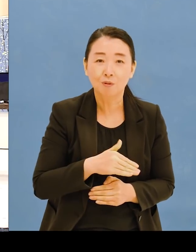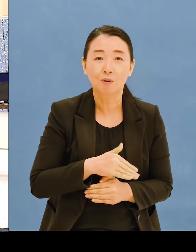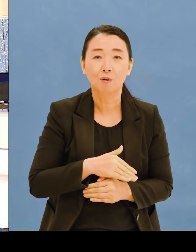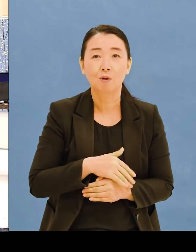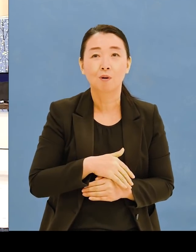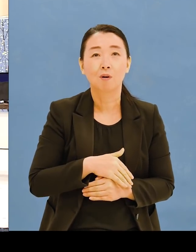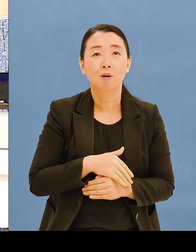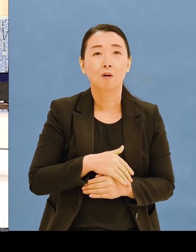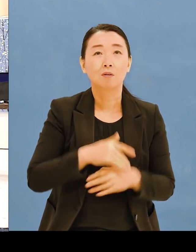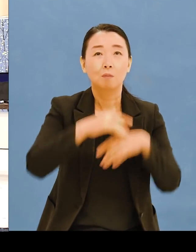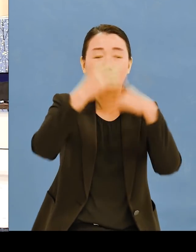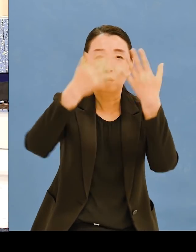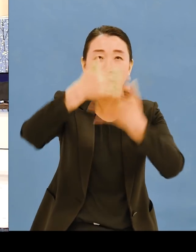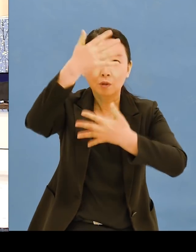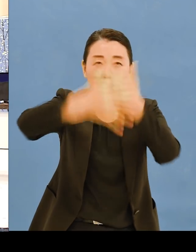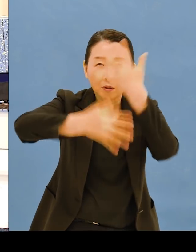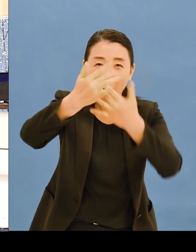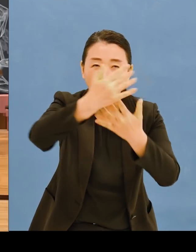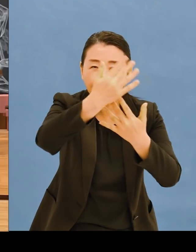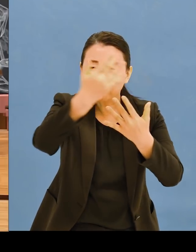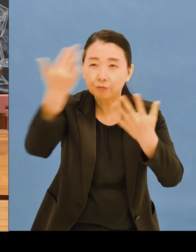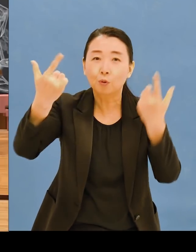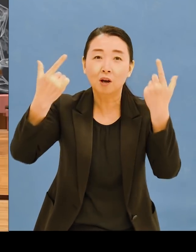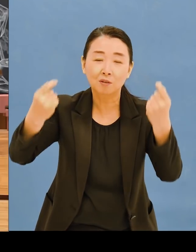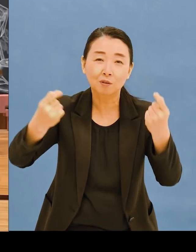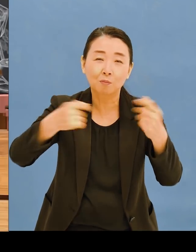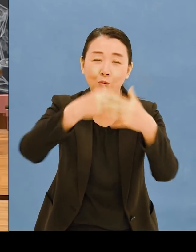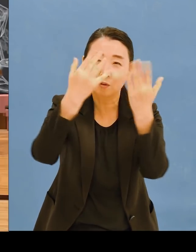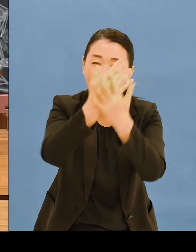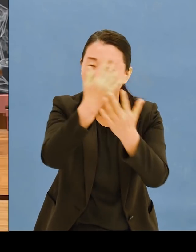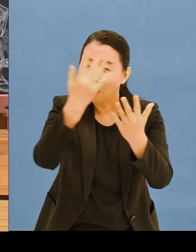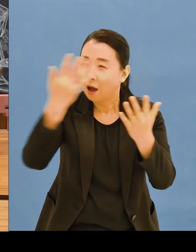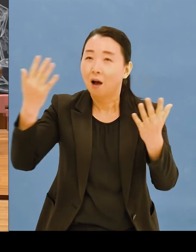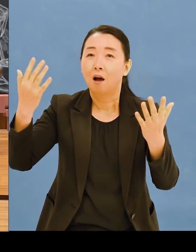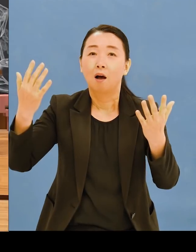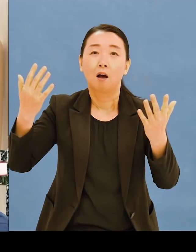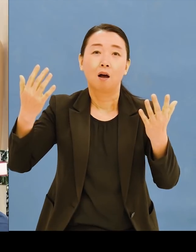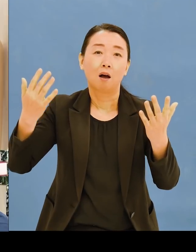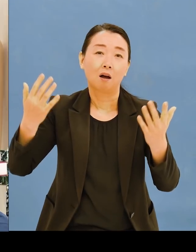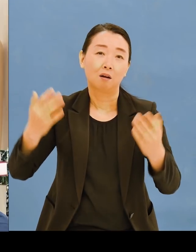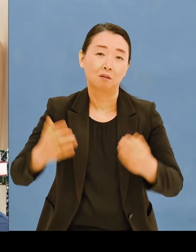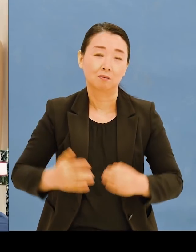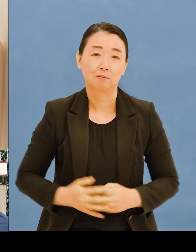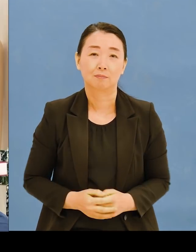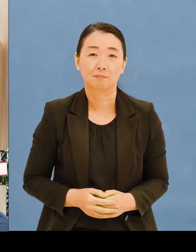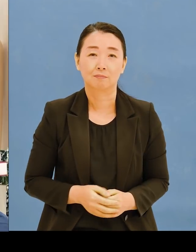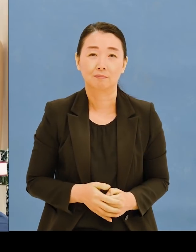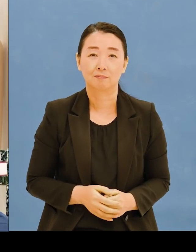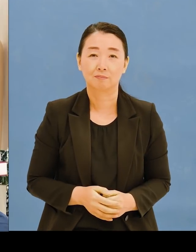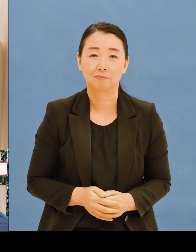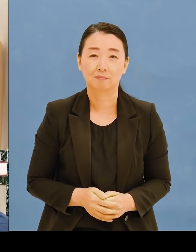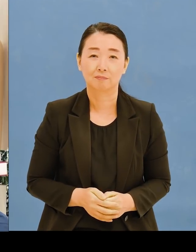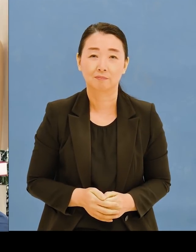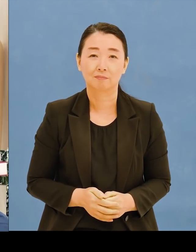해가지고 이게 딱 파노라마처럼 이제 지나가는데 그 찰나의 순간에. 그 찰나의 순간에 네.